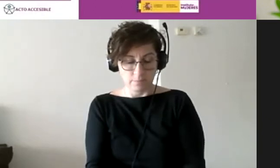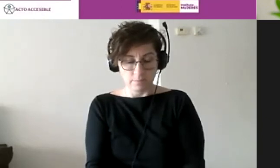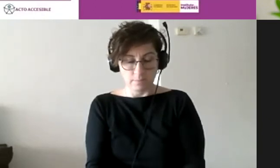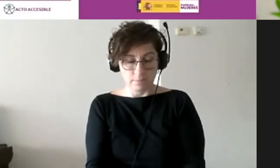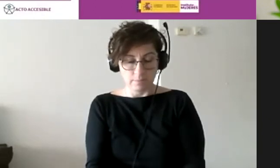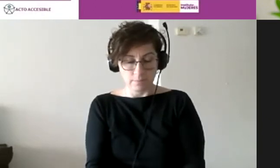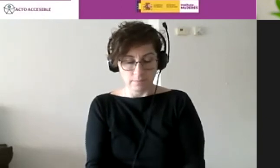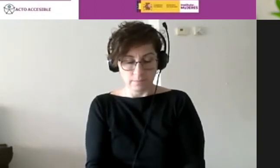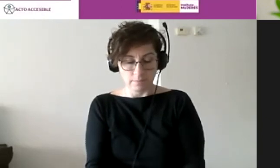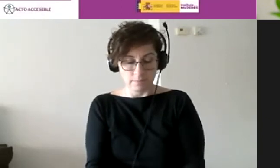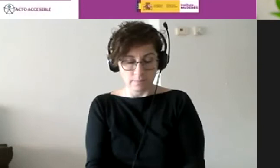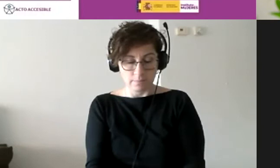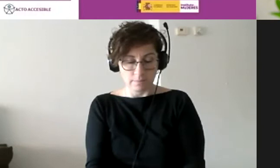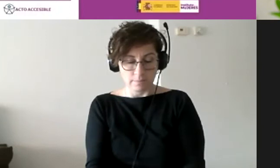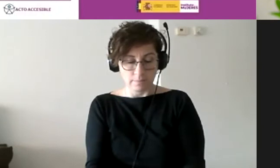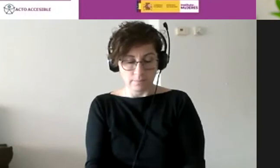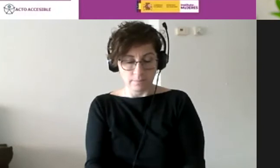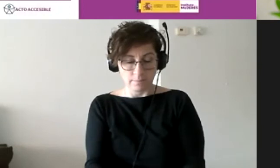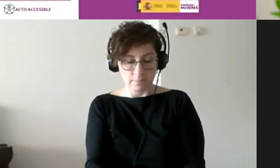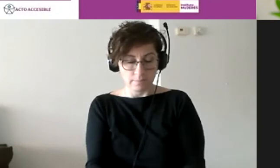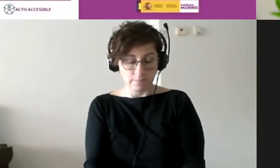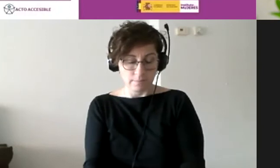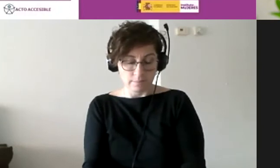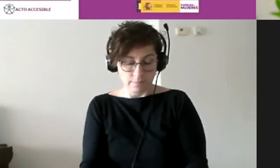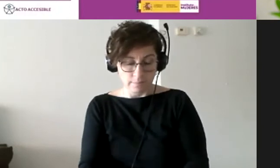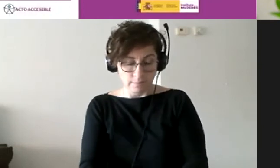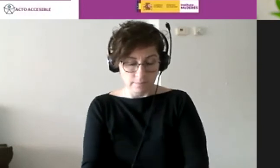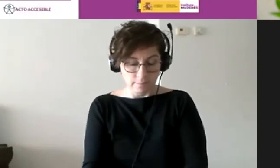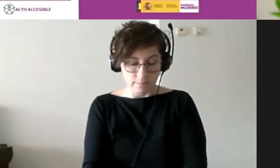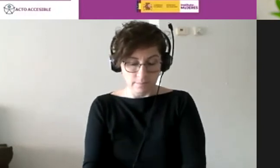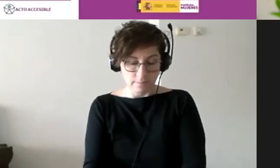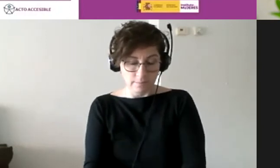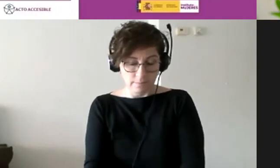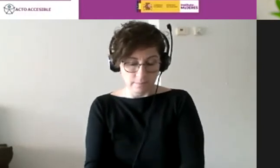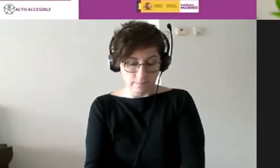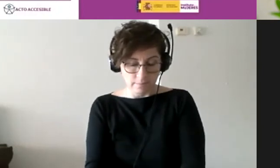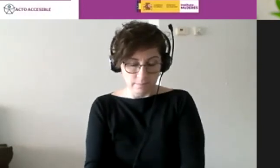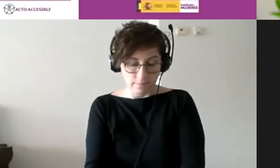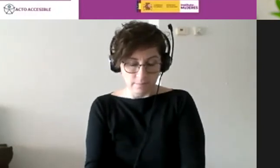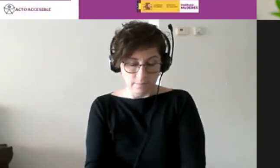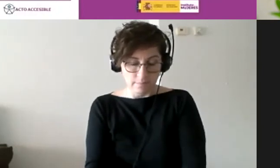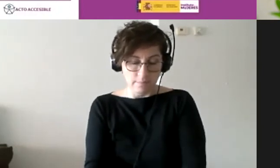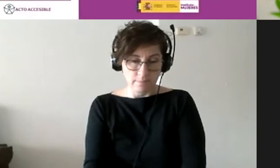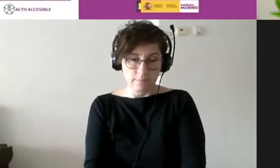инвалидностью это невозможно. Мы автобусами специализированными... Минуточку, Ангелина.